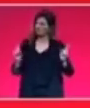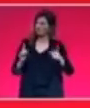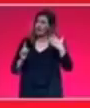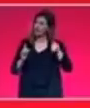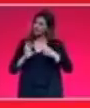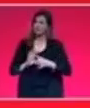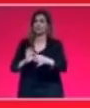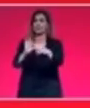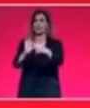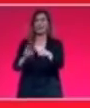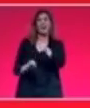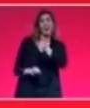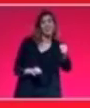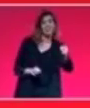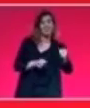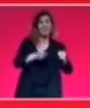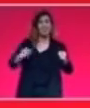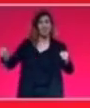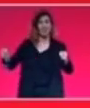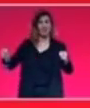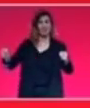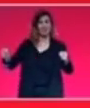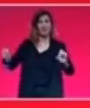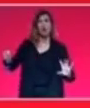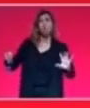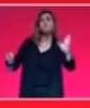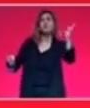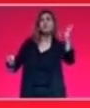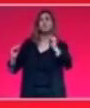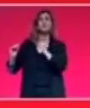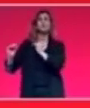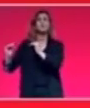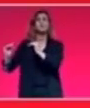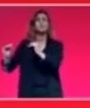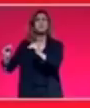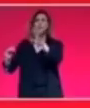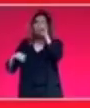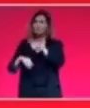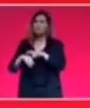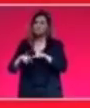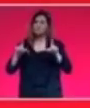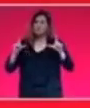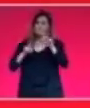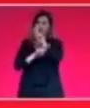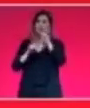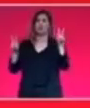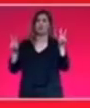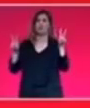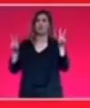αντίθεση της αριστεράς και της δεξιάς, της προόδου και της συντήρησης, παραμένει κυρίαρχη σήμερα.